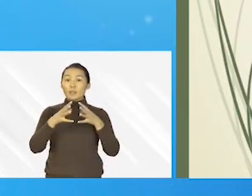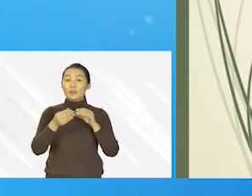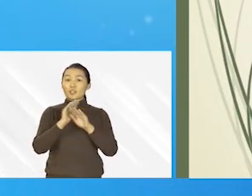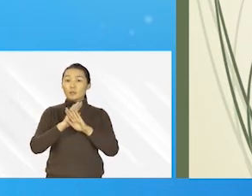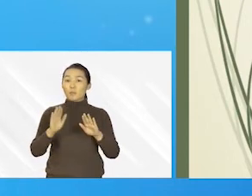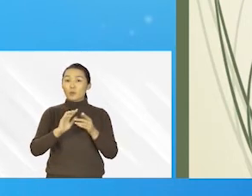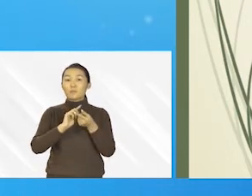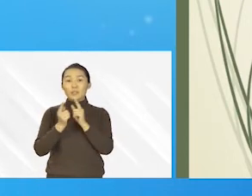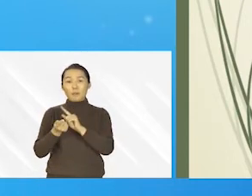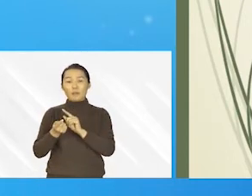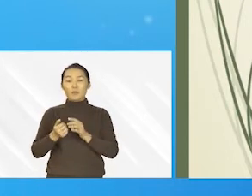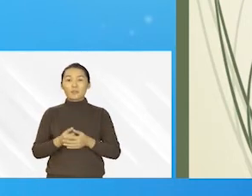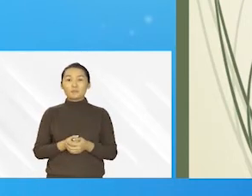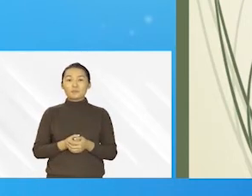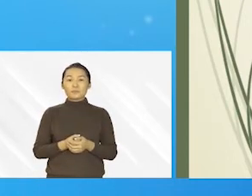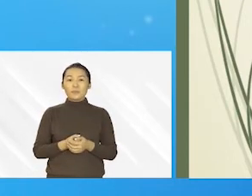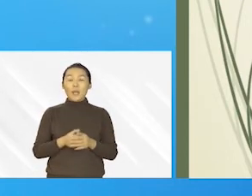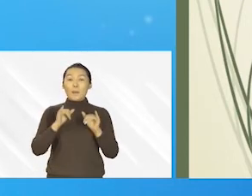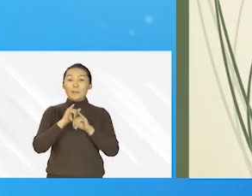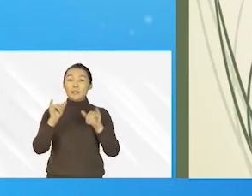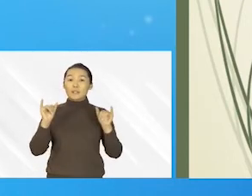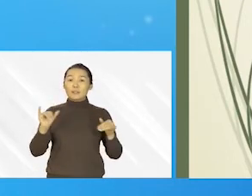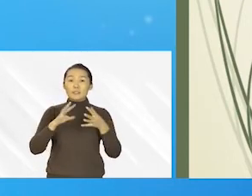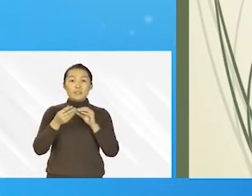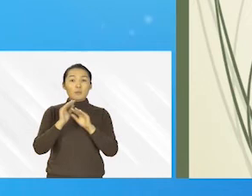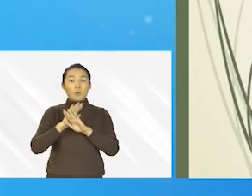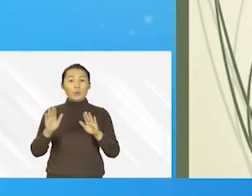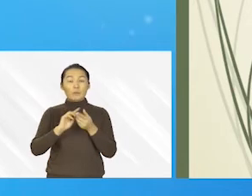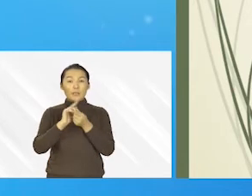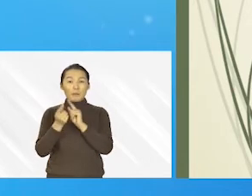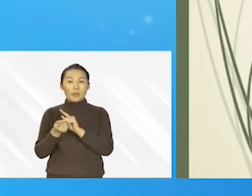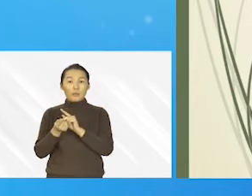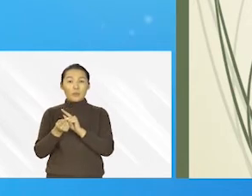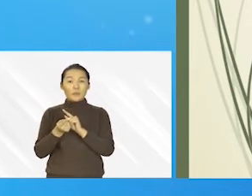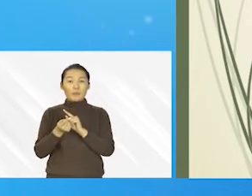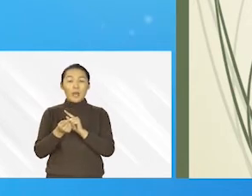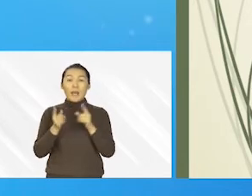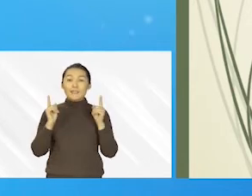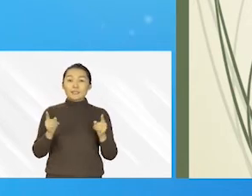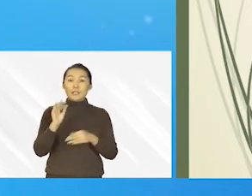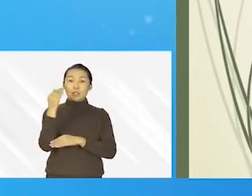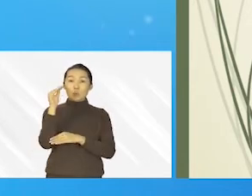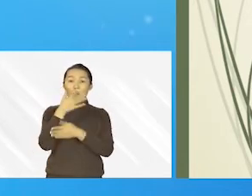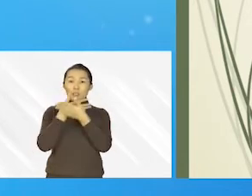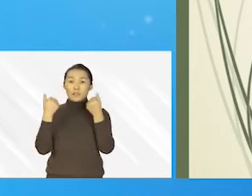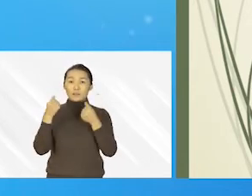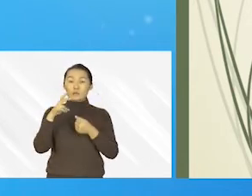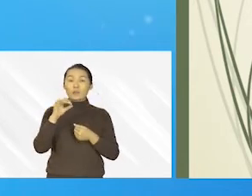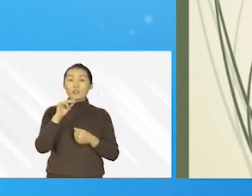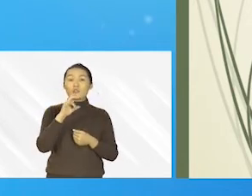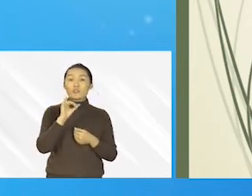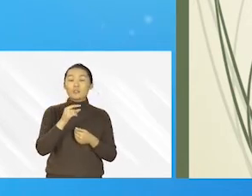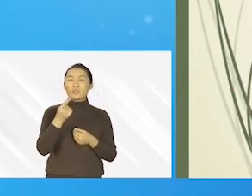Неполный метаморфоз. При развитии с неполным метаморфозом стадия куколки отсутствует, и личинки